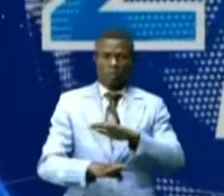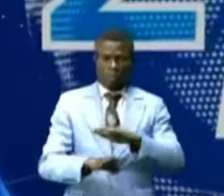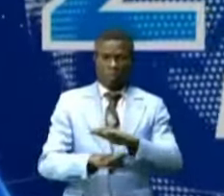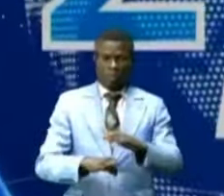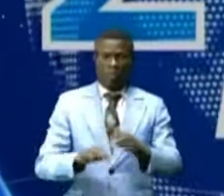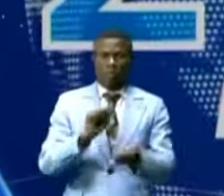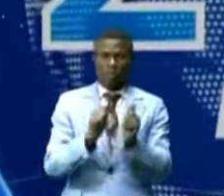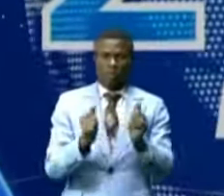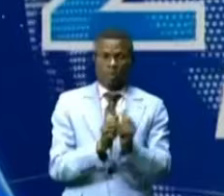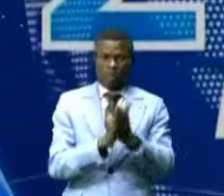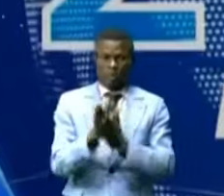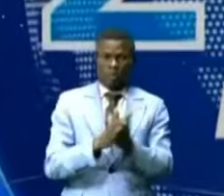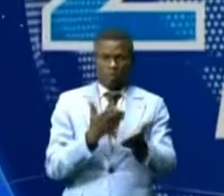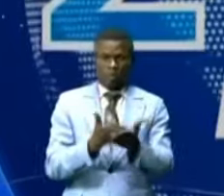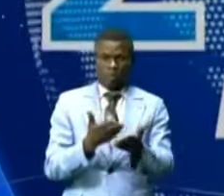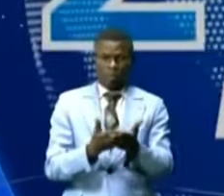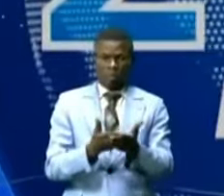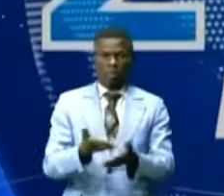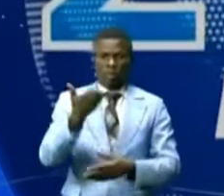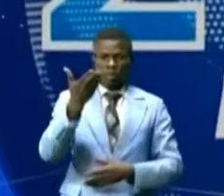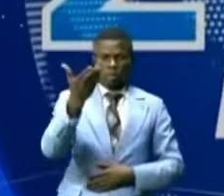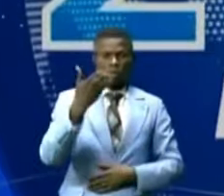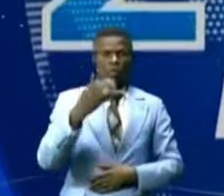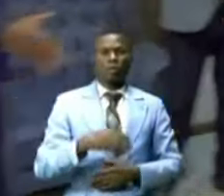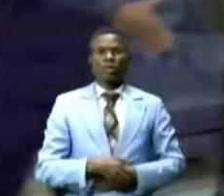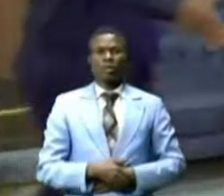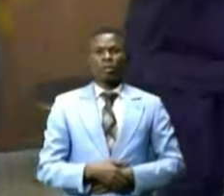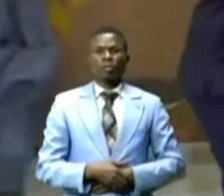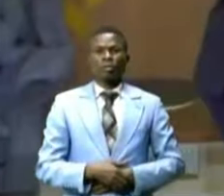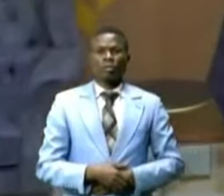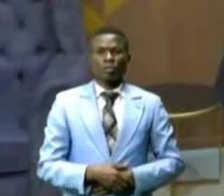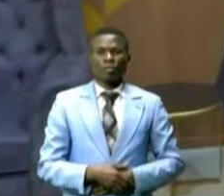quelques domaines concernés. Janine Kalinga, Julien Piana.